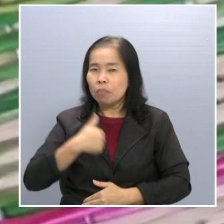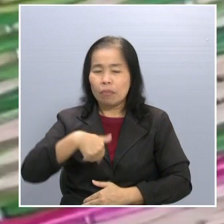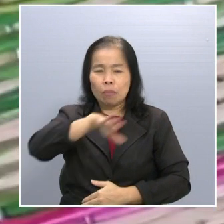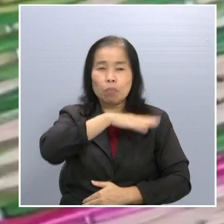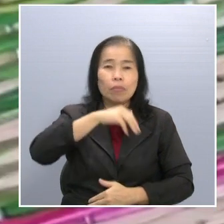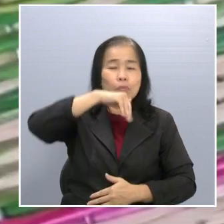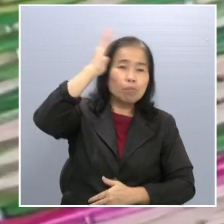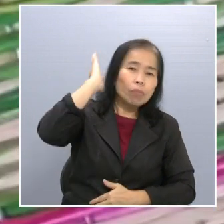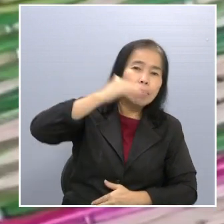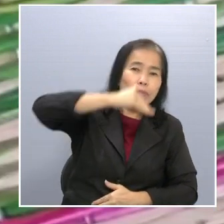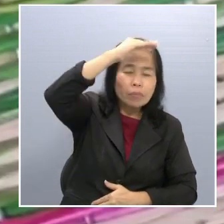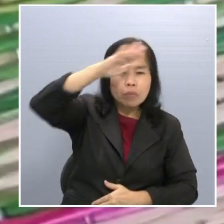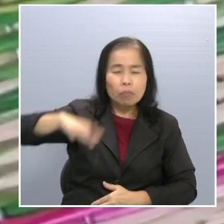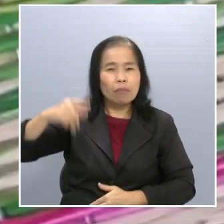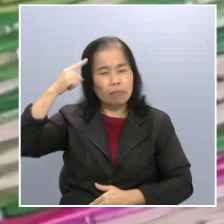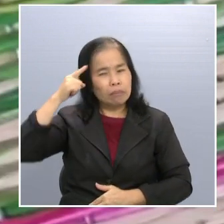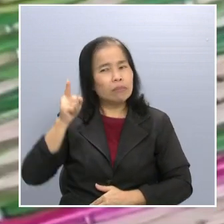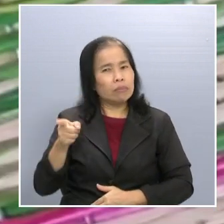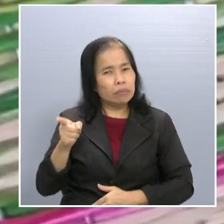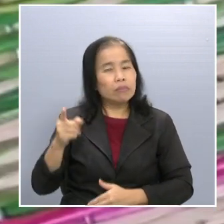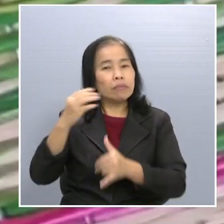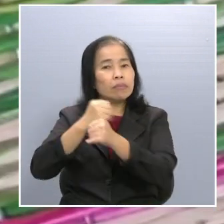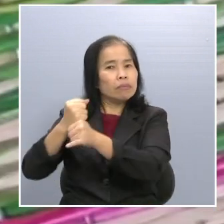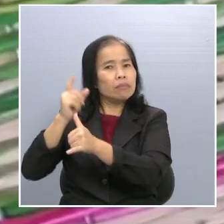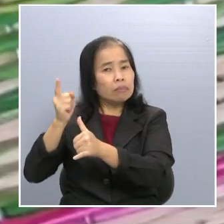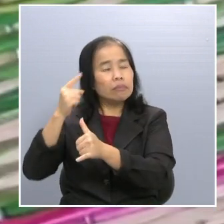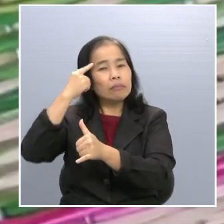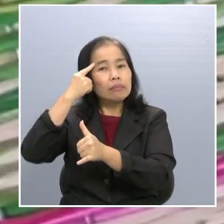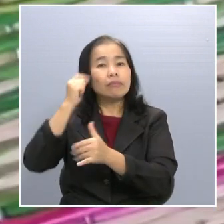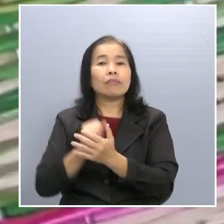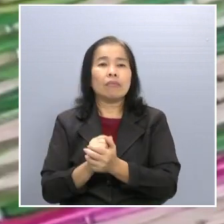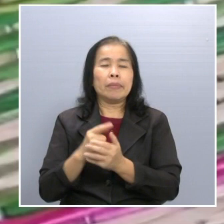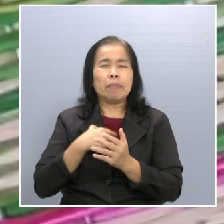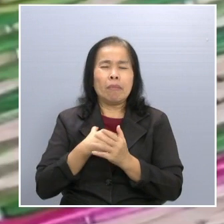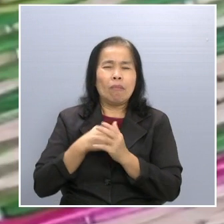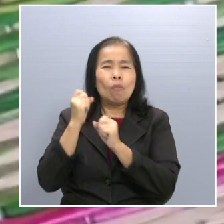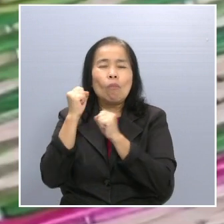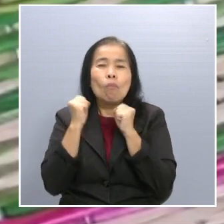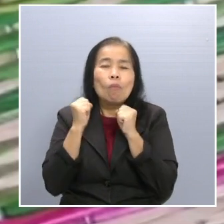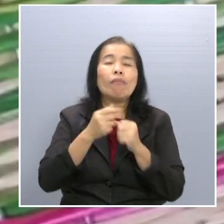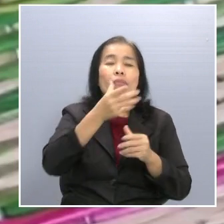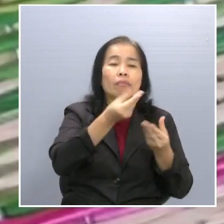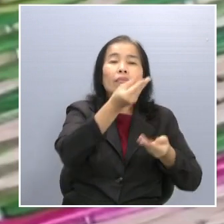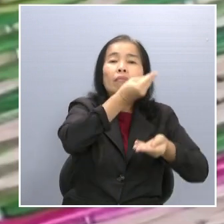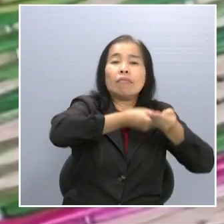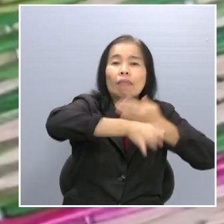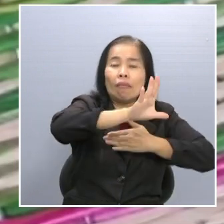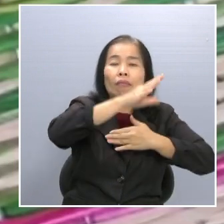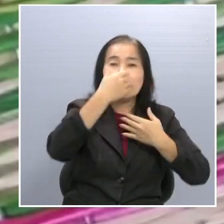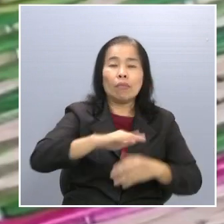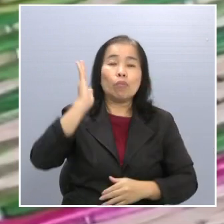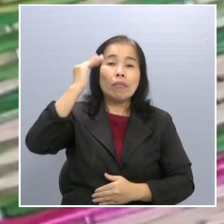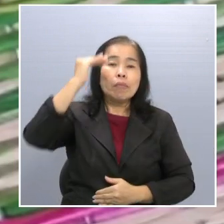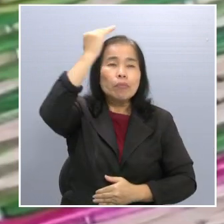ชายน้องชายคิดว่าสัญญาถูกจับเรียกค่าไถ่จริงไม่อยากให้ลูกเป็นอันตรายก็เลยขายนาพี่ชายก็ไปหยิ